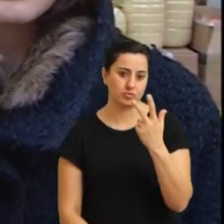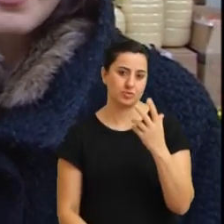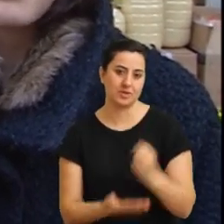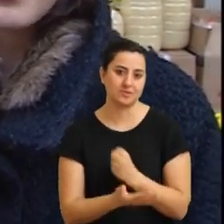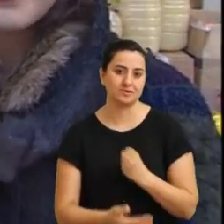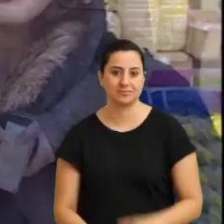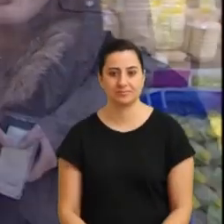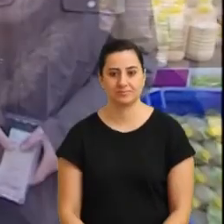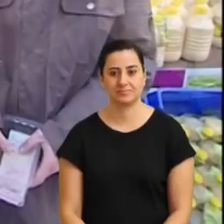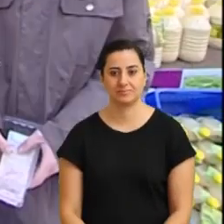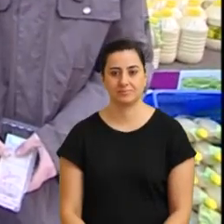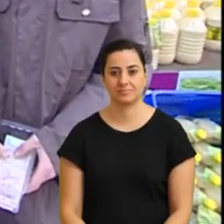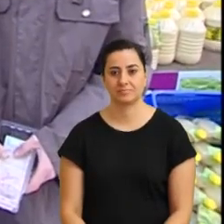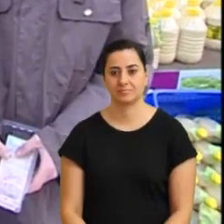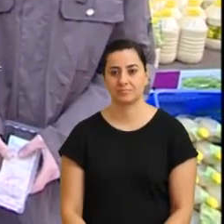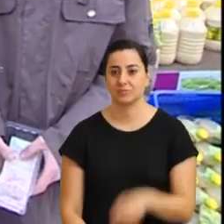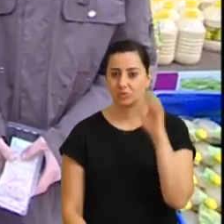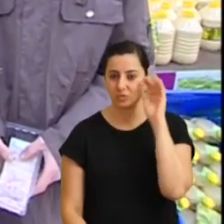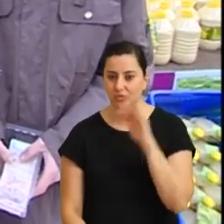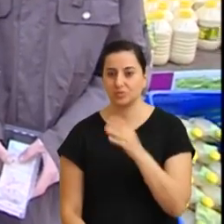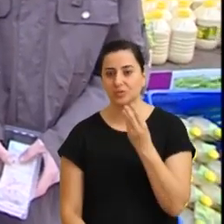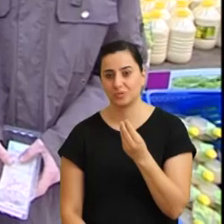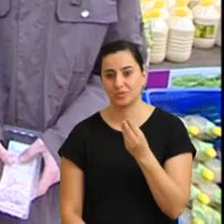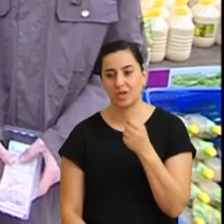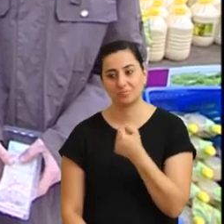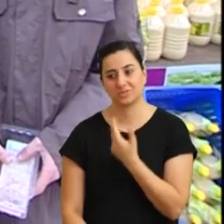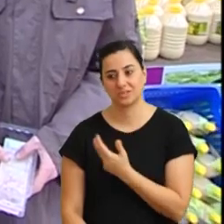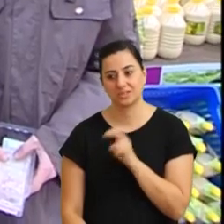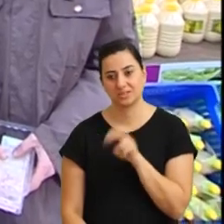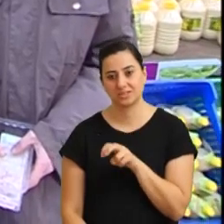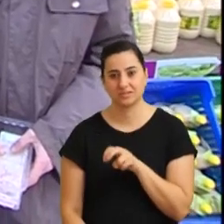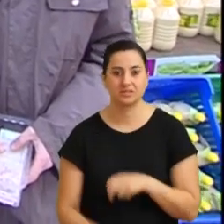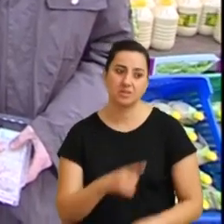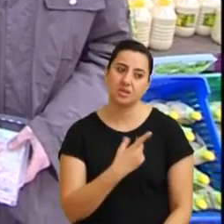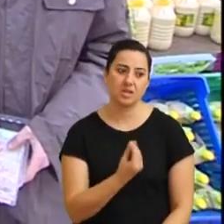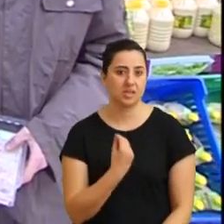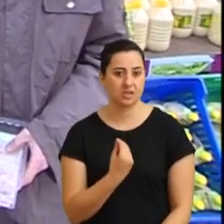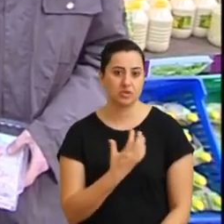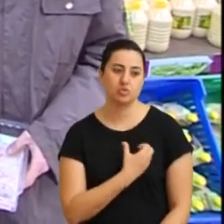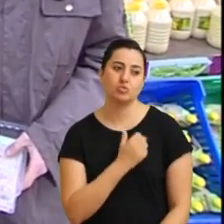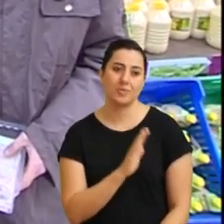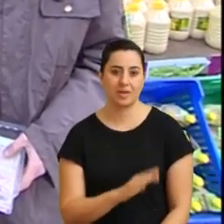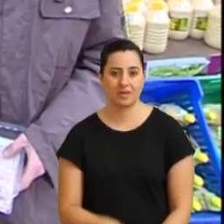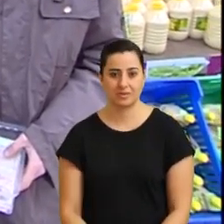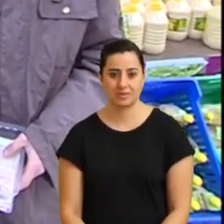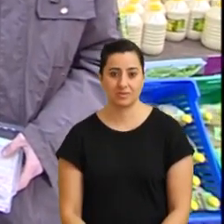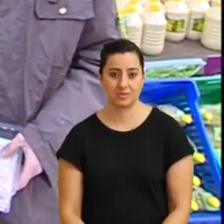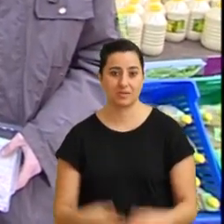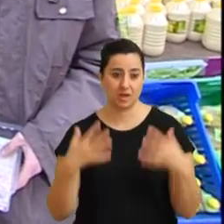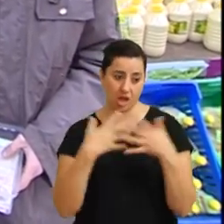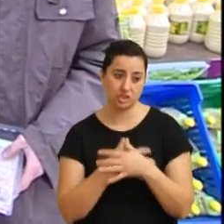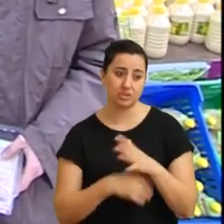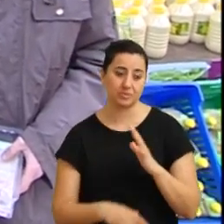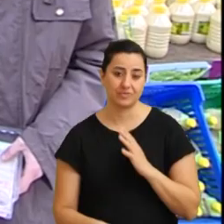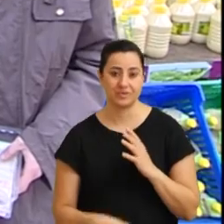TL kazandım efendim. Düşmüş haliyle 68. İyi tamam, o da iyi bir şey ya, üzülme. Üzülmüyorum. Akşamı neden biliyor